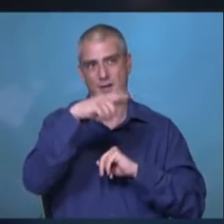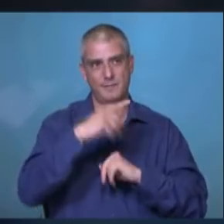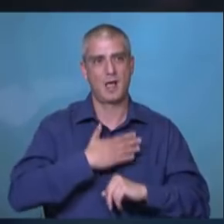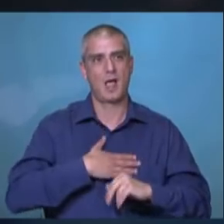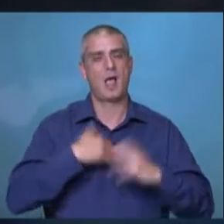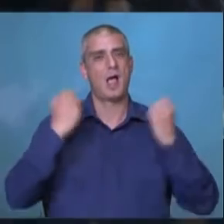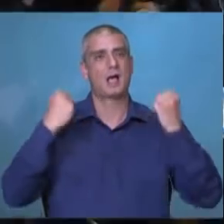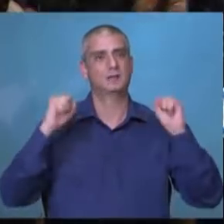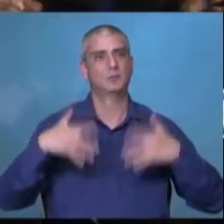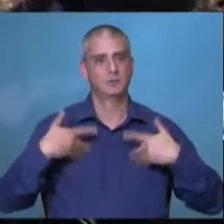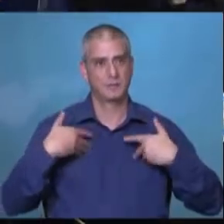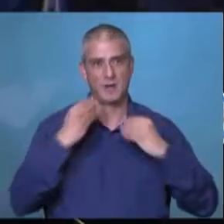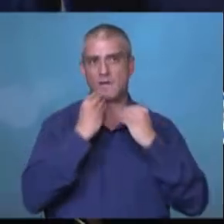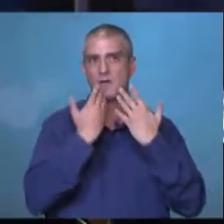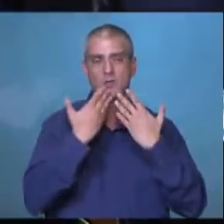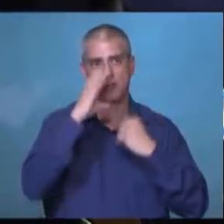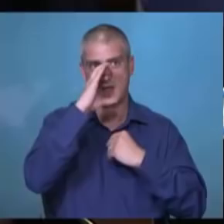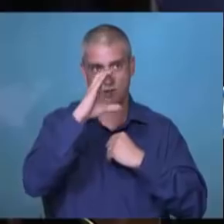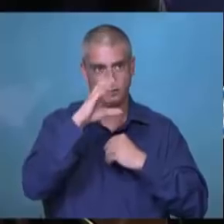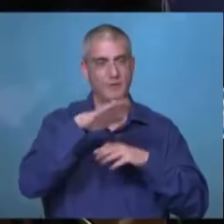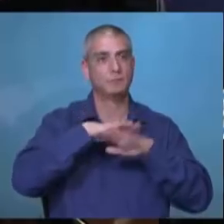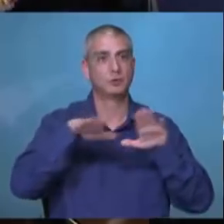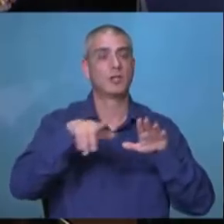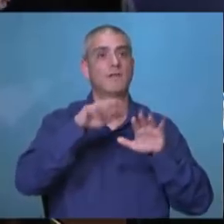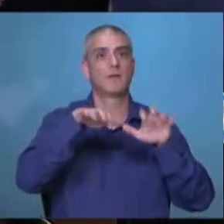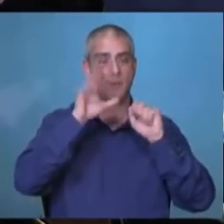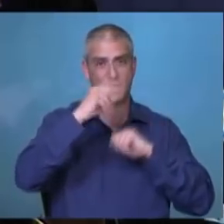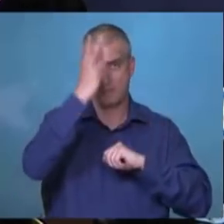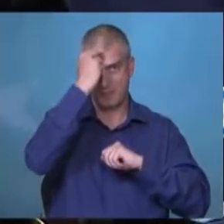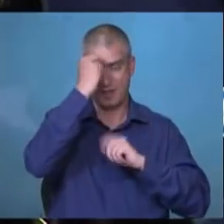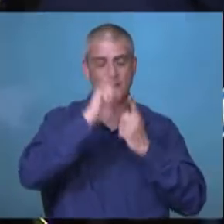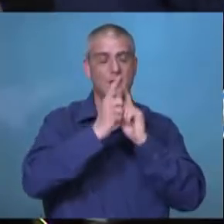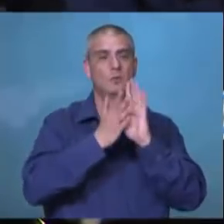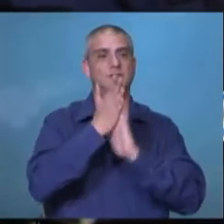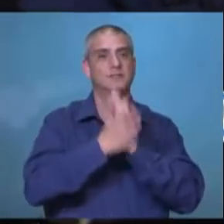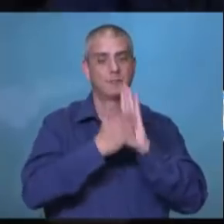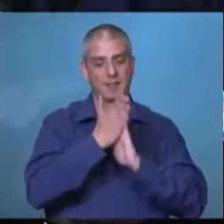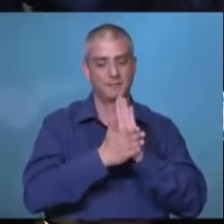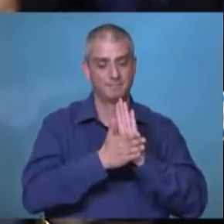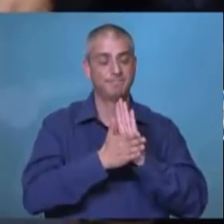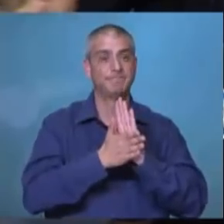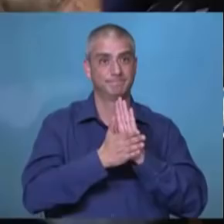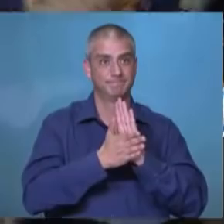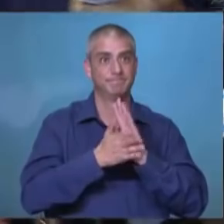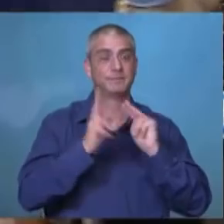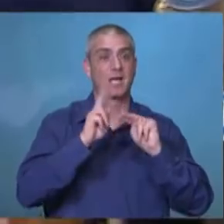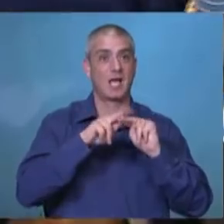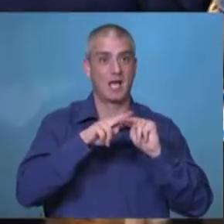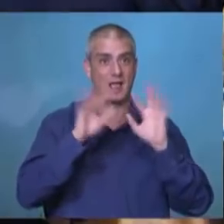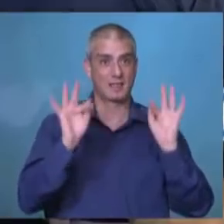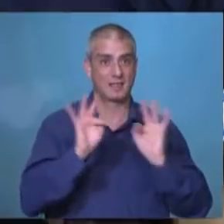עצמאות שמח, ונודה לצוותים שלנו בשטח ובאולפן, גם לטל בוסידן, על התרגום לשפת הסימנים. אחרי